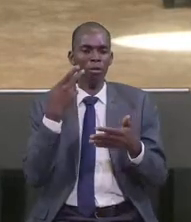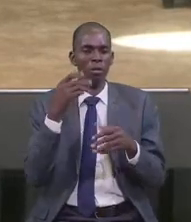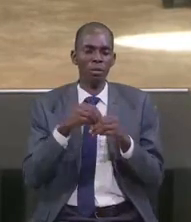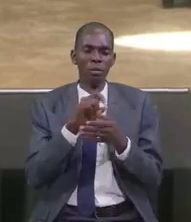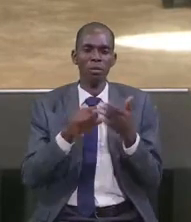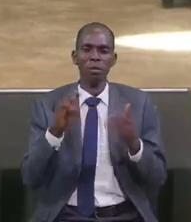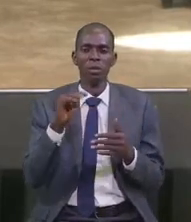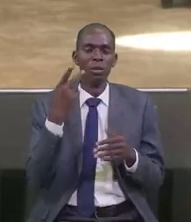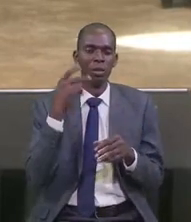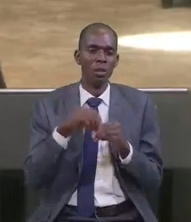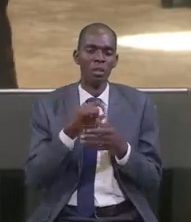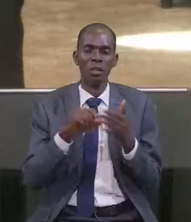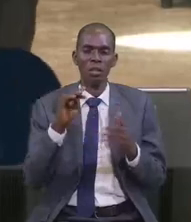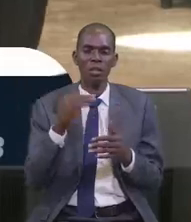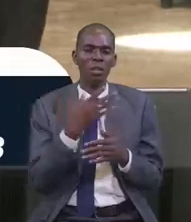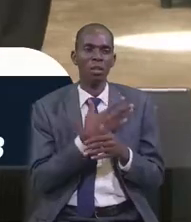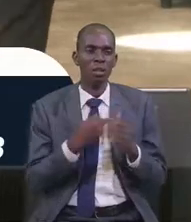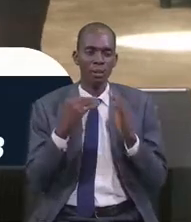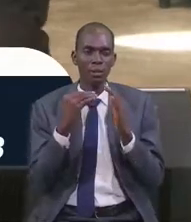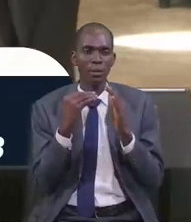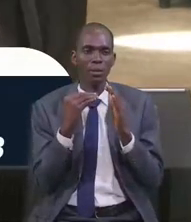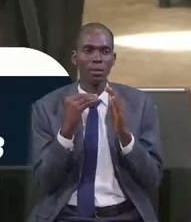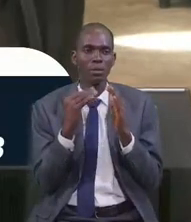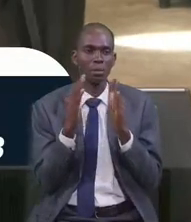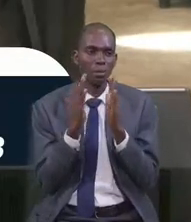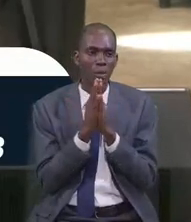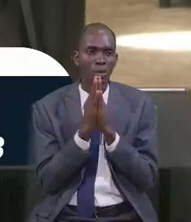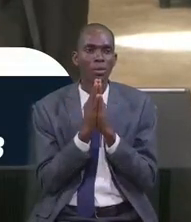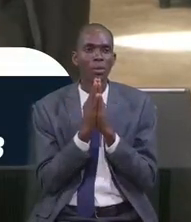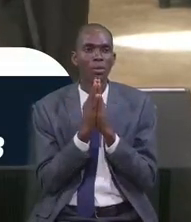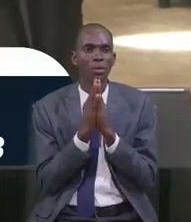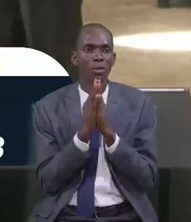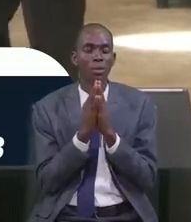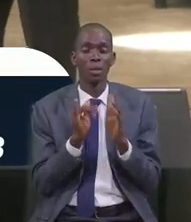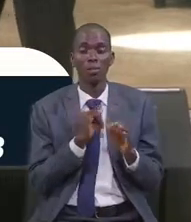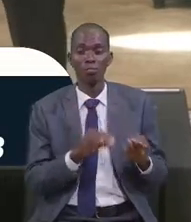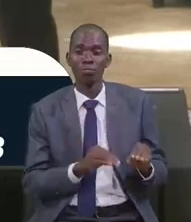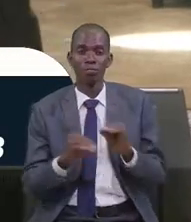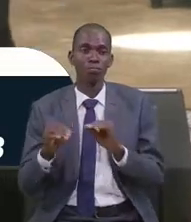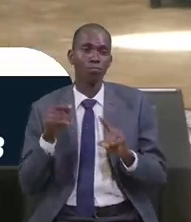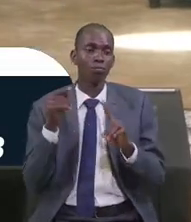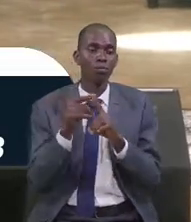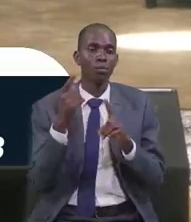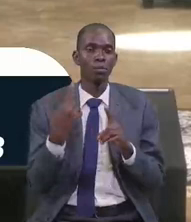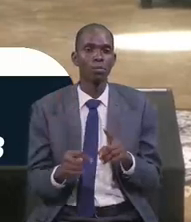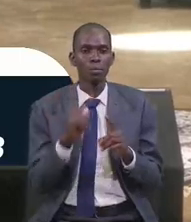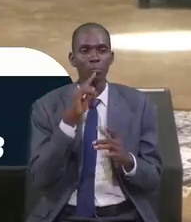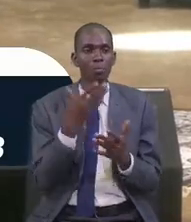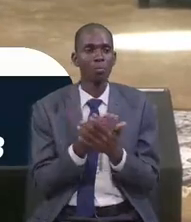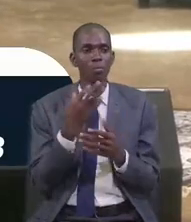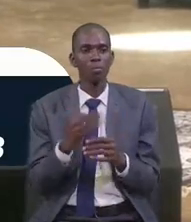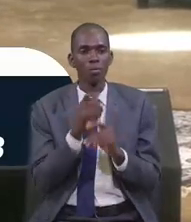14 dit, je cours vers le but pour remporter le prix de la